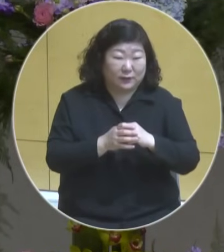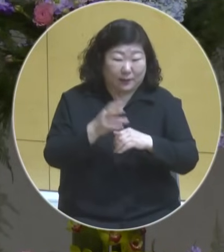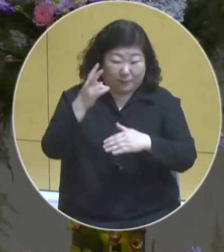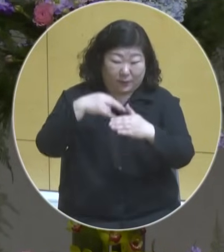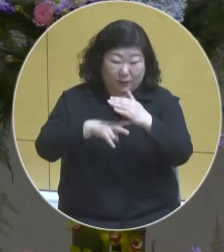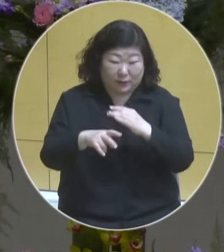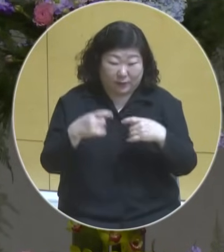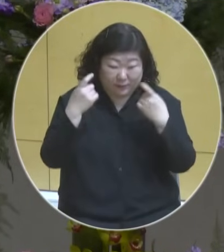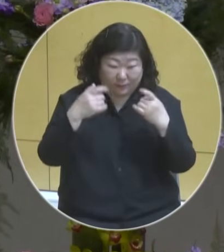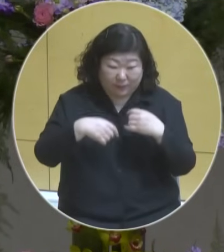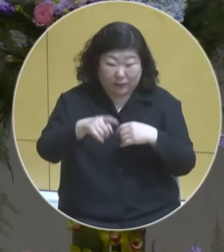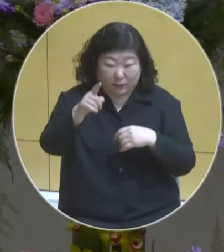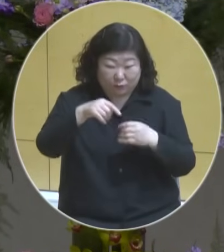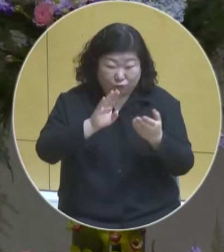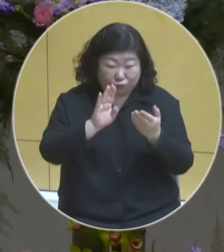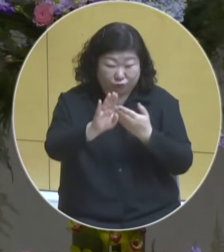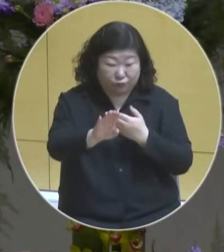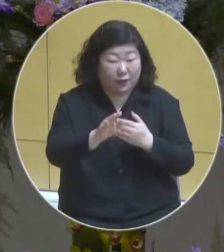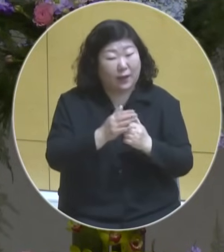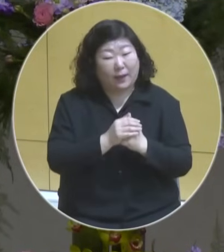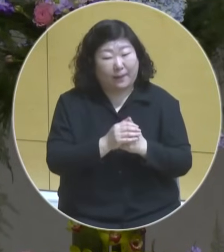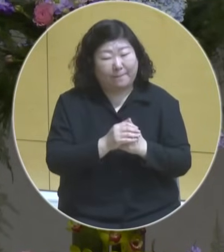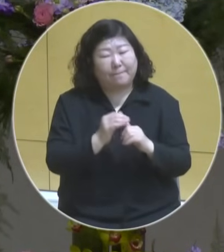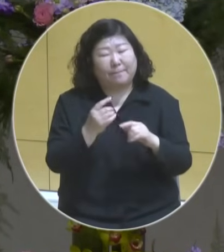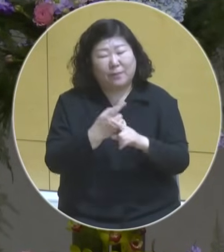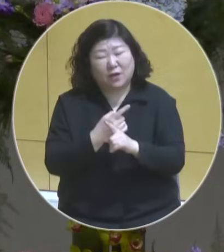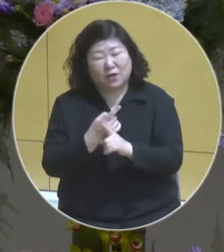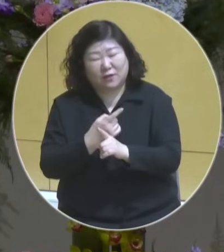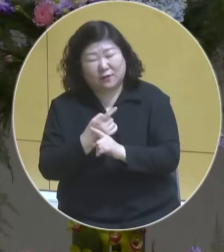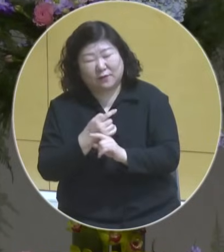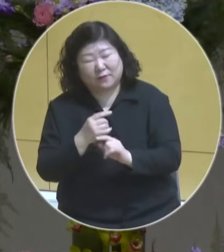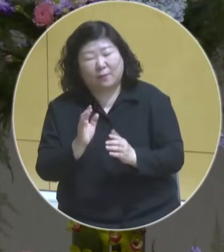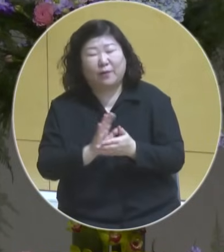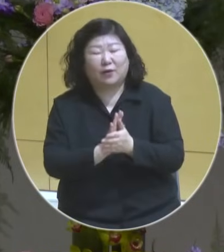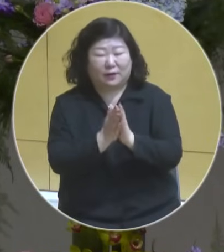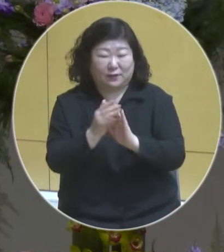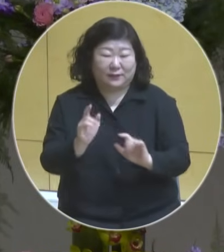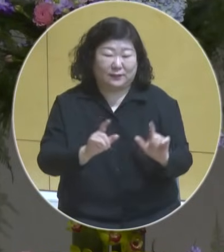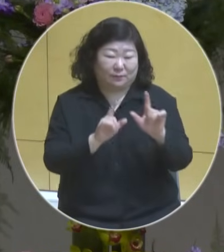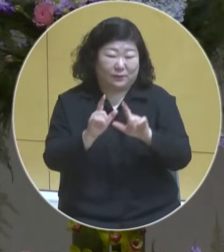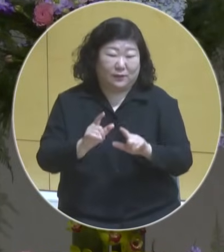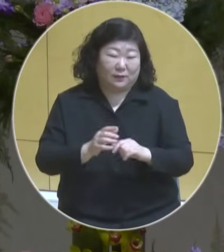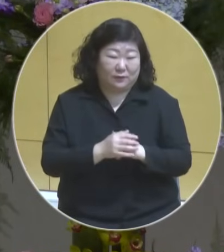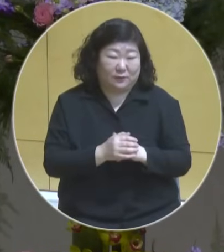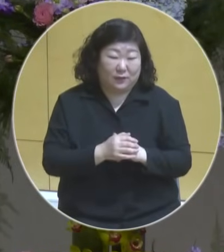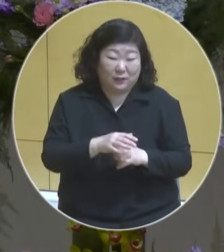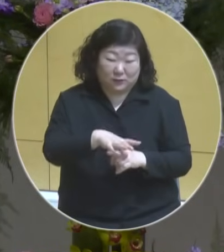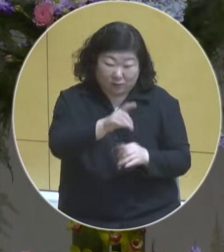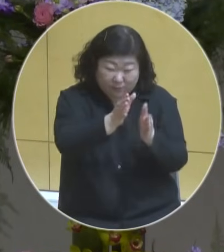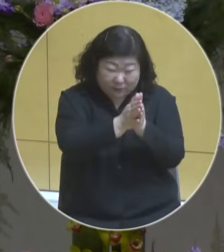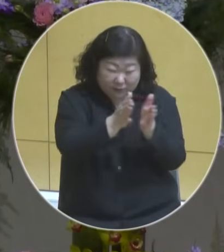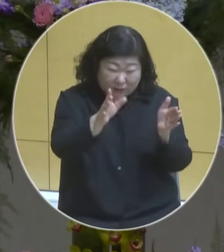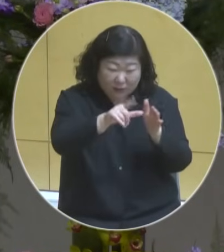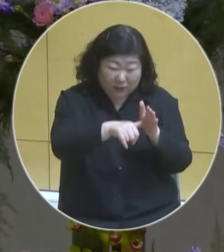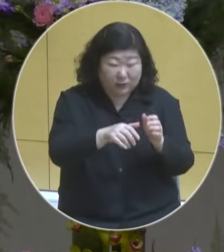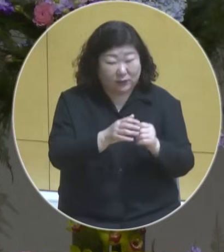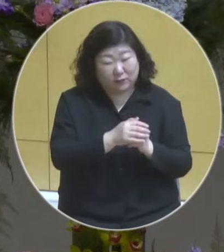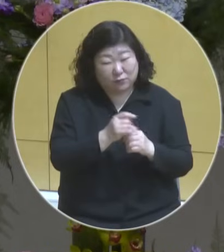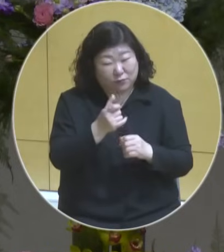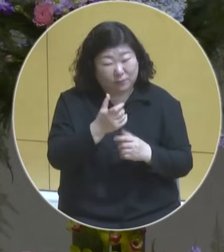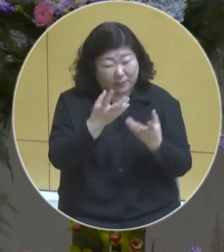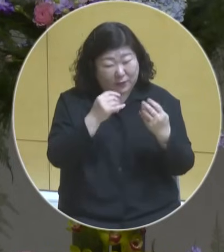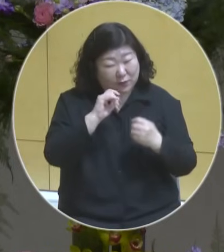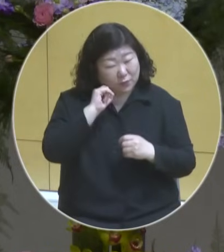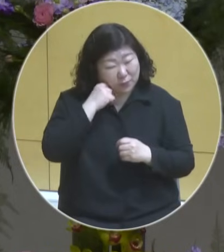이후에 바뀌고 변화된 삶입니다 그래서 처음 시작할 때는 참 어려웠습니다 뭐 주변에 부정적인 시각도